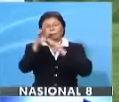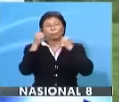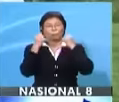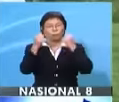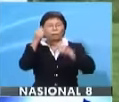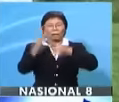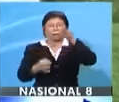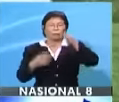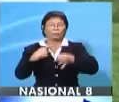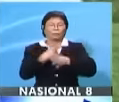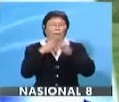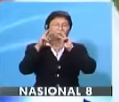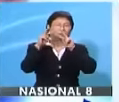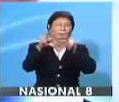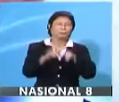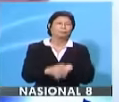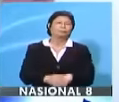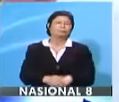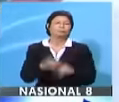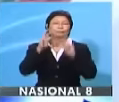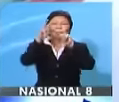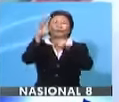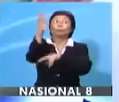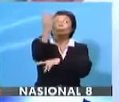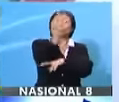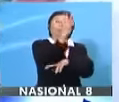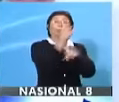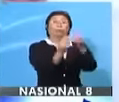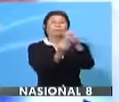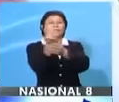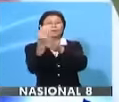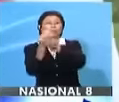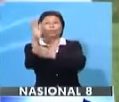Kalau kita lihat dari segi pokok yang ditanam,